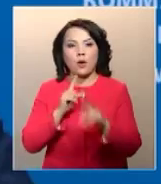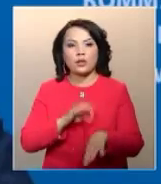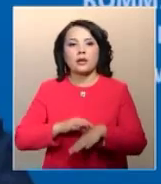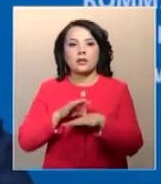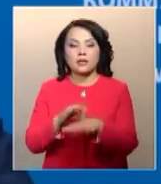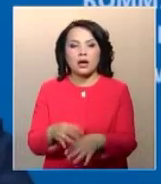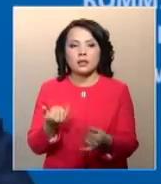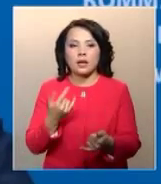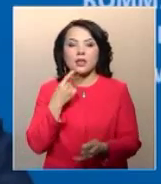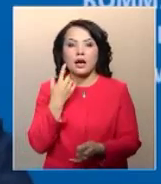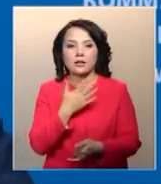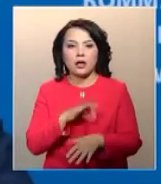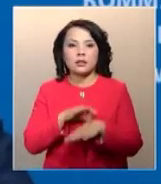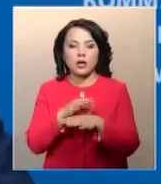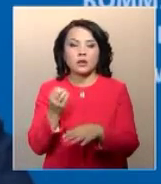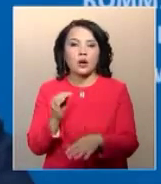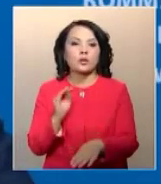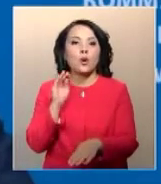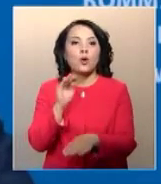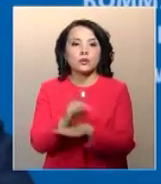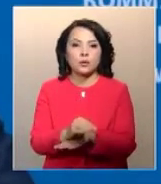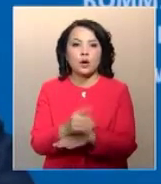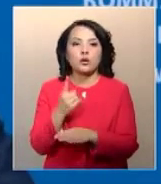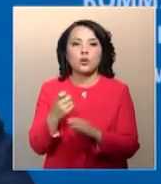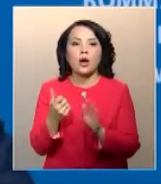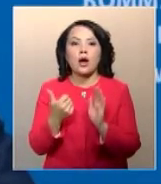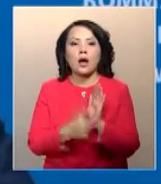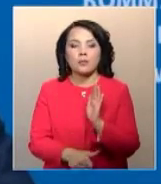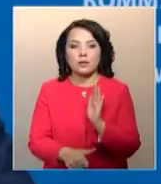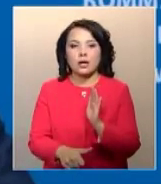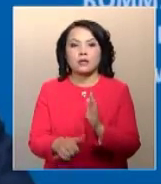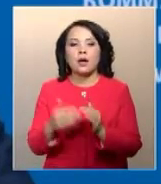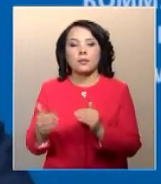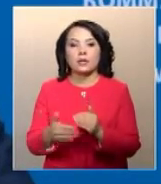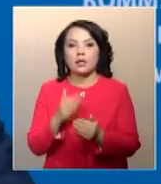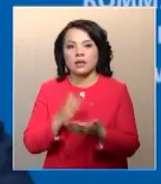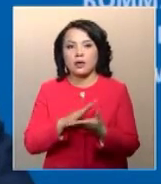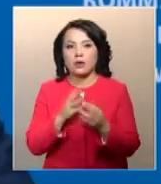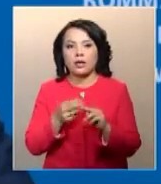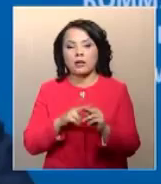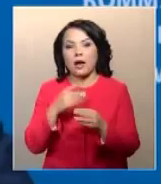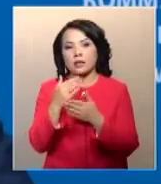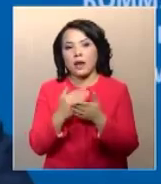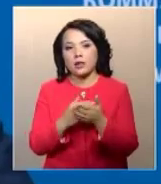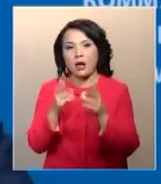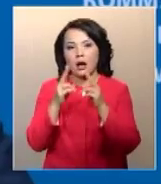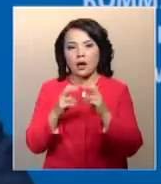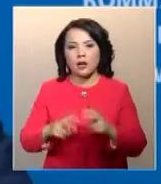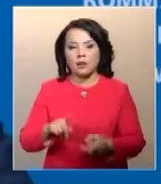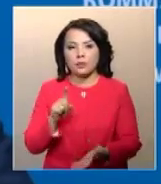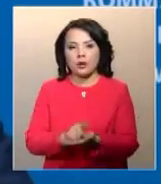баяндаған тағы қосымша 161-де қосымша тізімге бұл қаралатын болады.